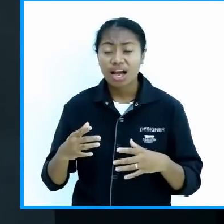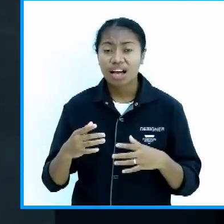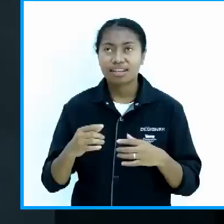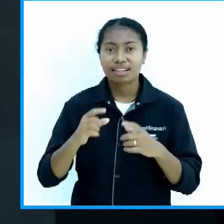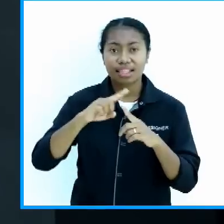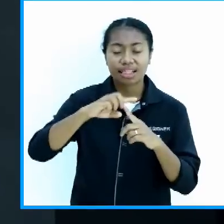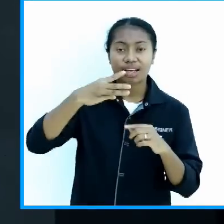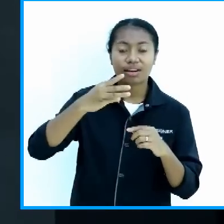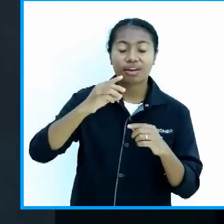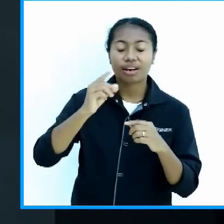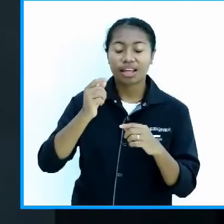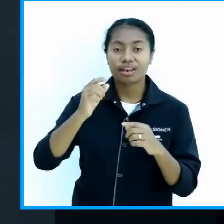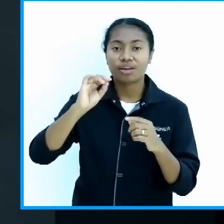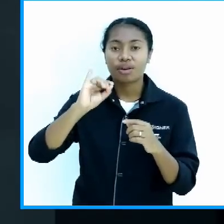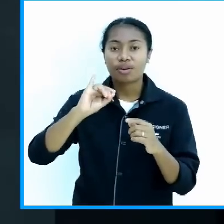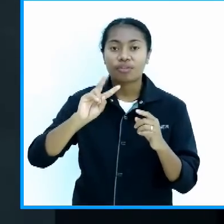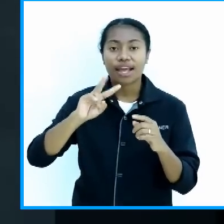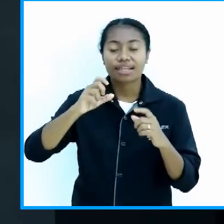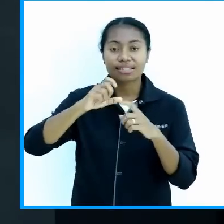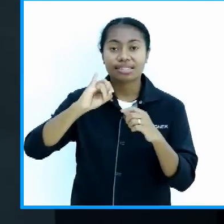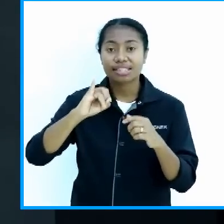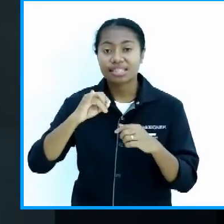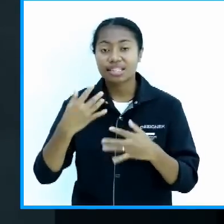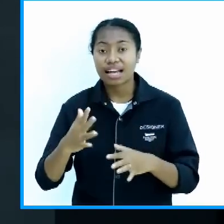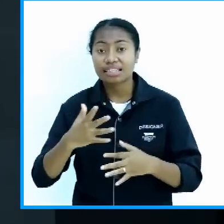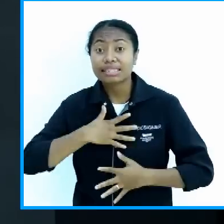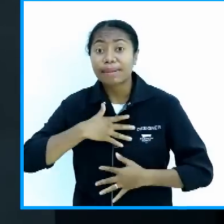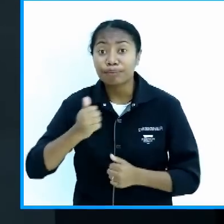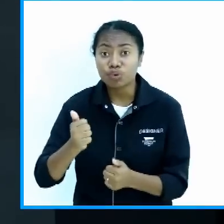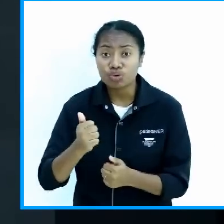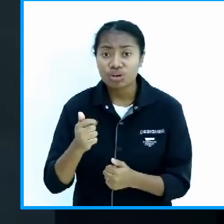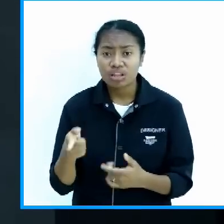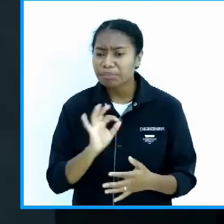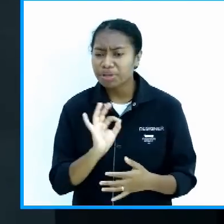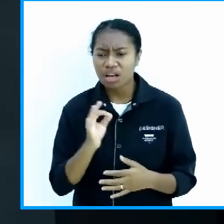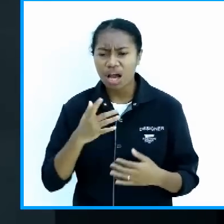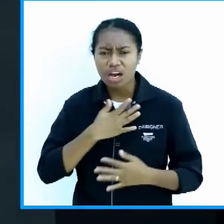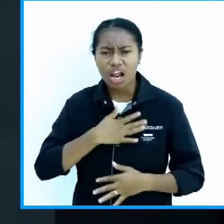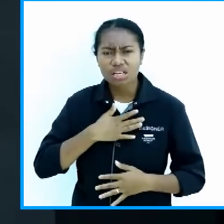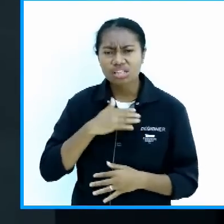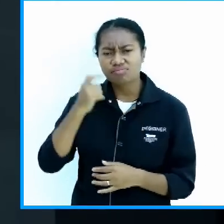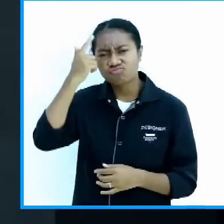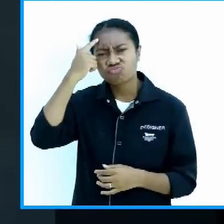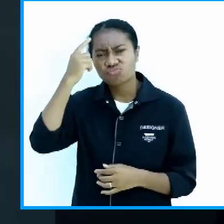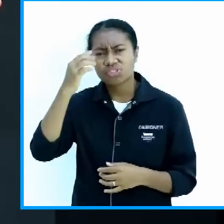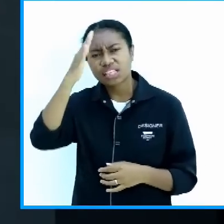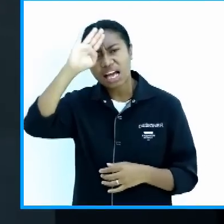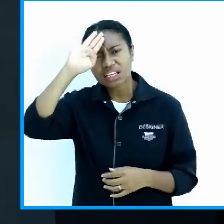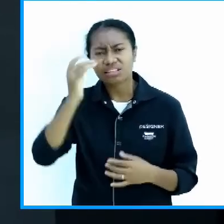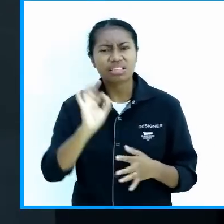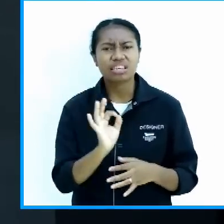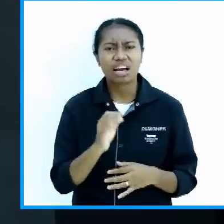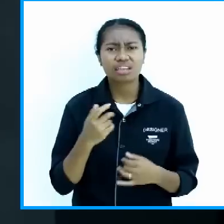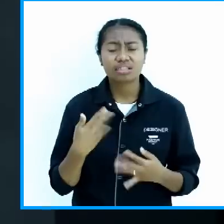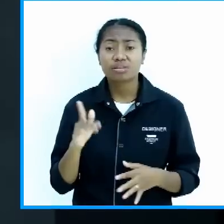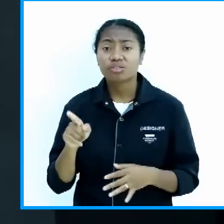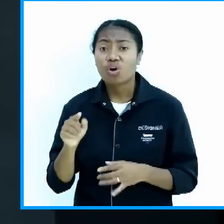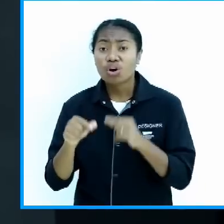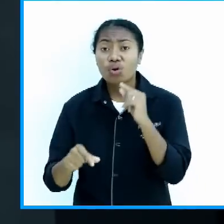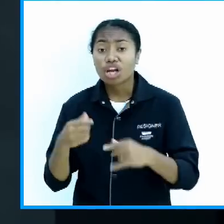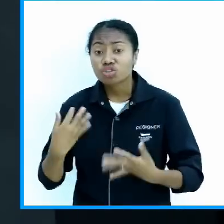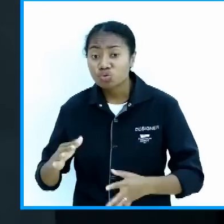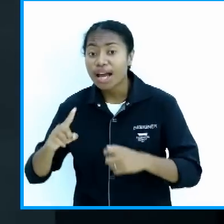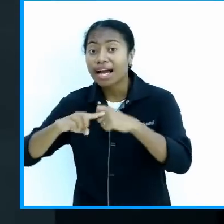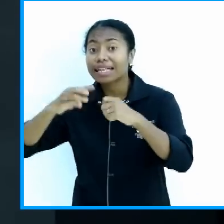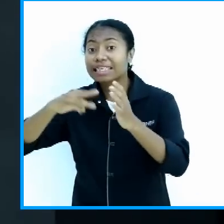sakit. Jadi orang-orang yang sudah pernah kena smallpox, kemudian hidup di masa pandemi itu, tapi tidak sakit lagi. Maka